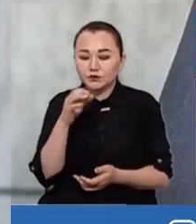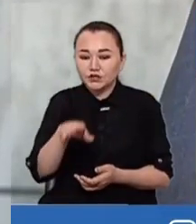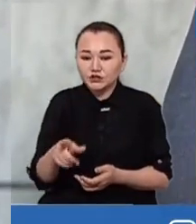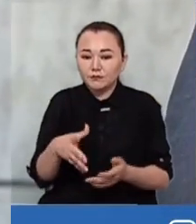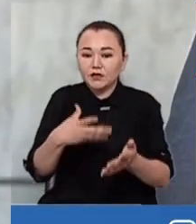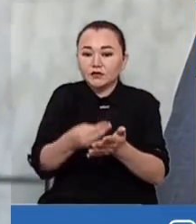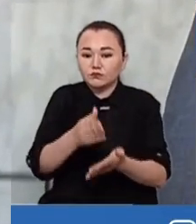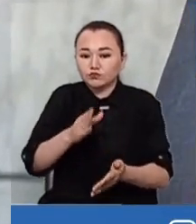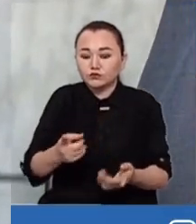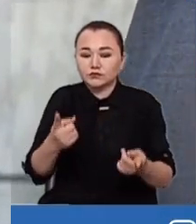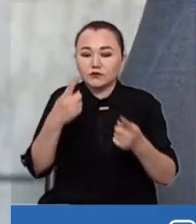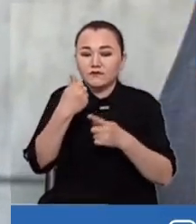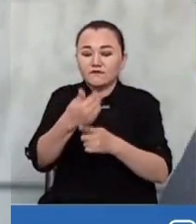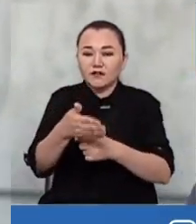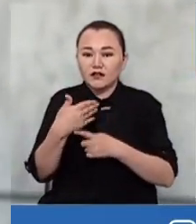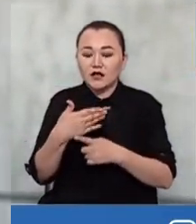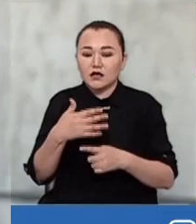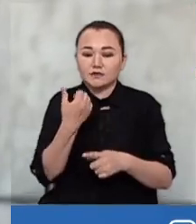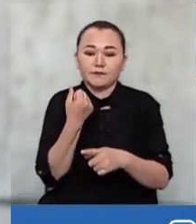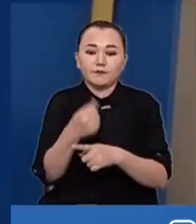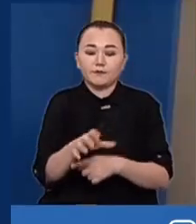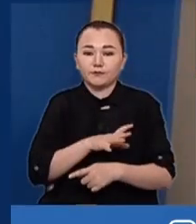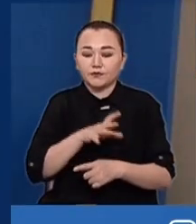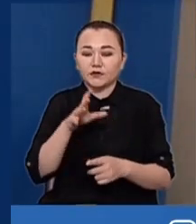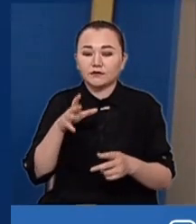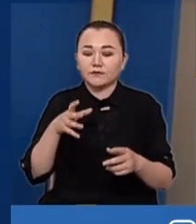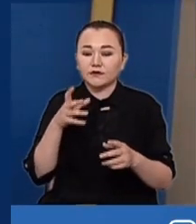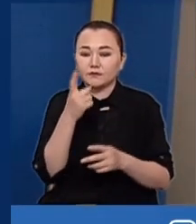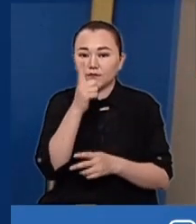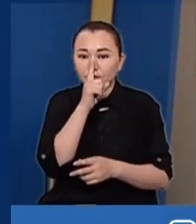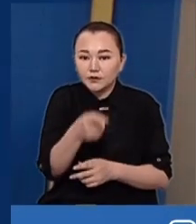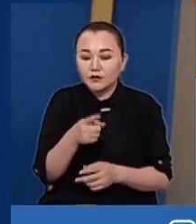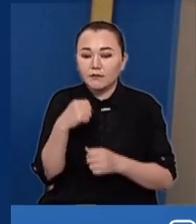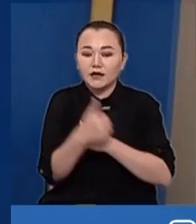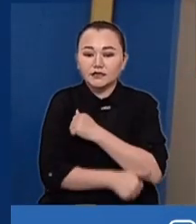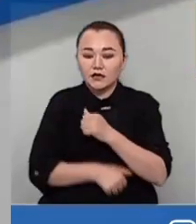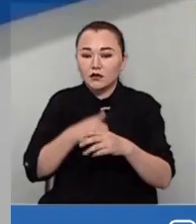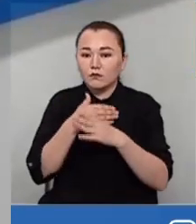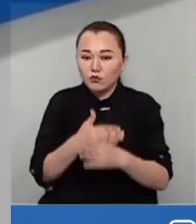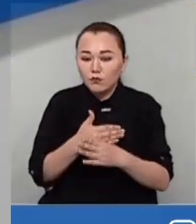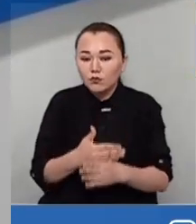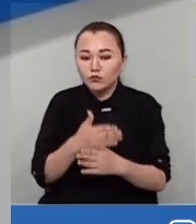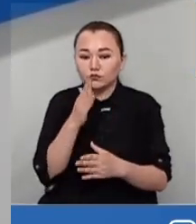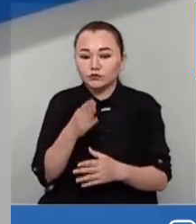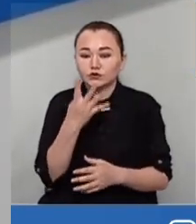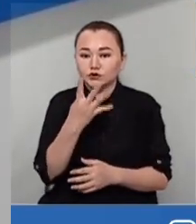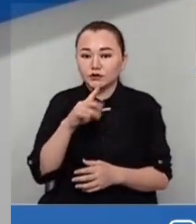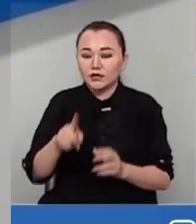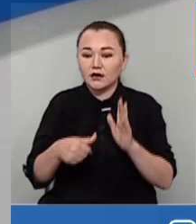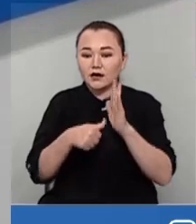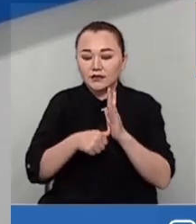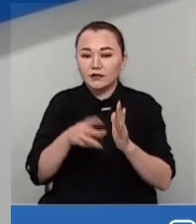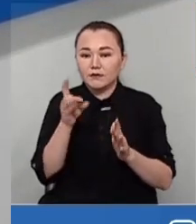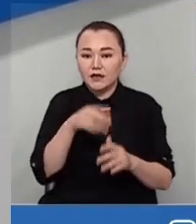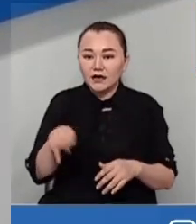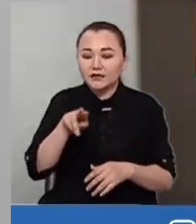Ұлы жеңістің туын желбіретуге үлес қосқан ардагерлерімізге бір жолғы материалдық көмек көрсету үшін 4,6